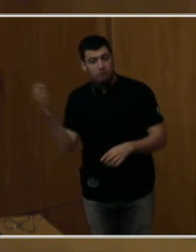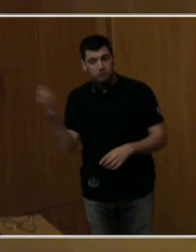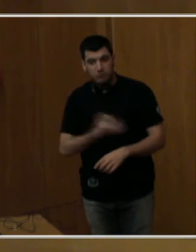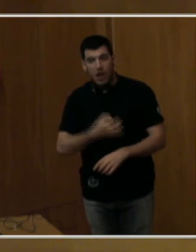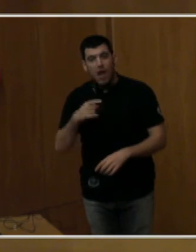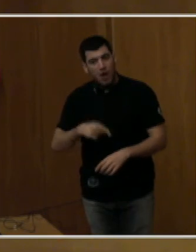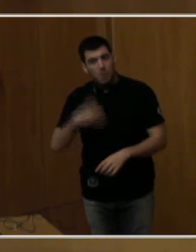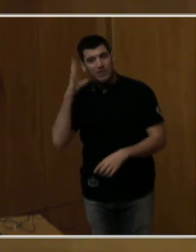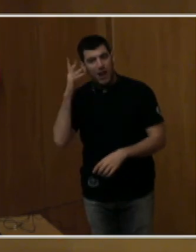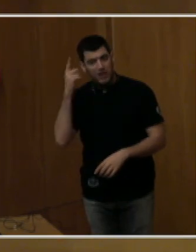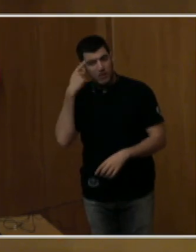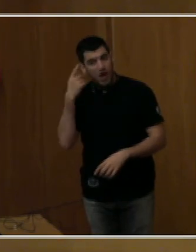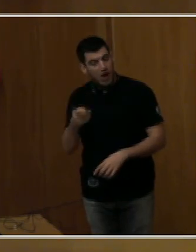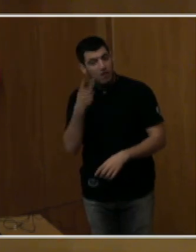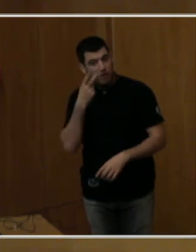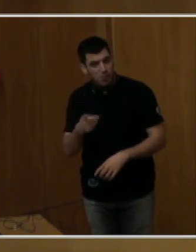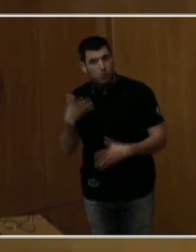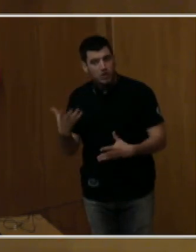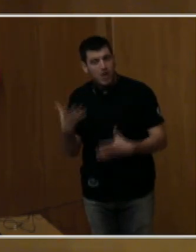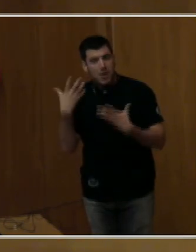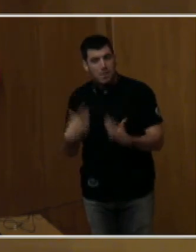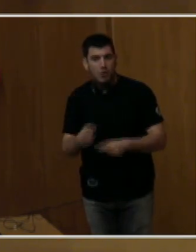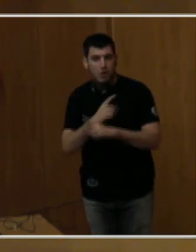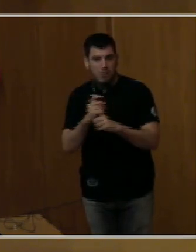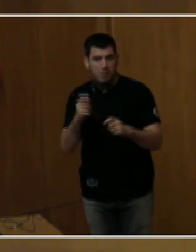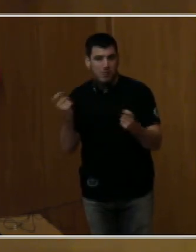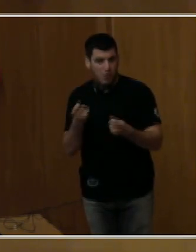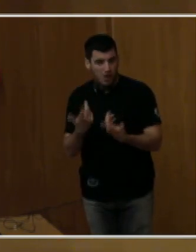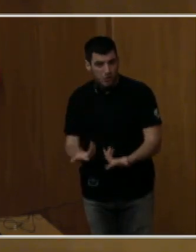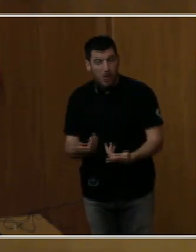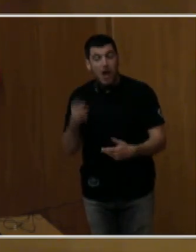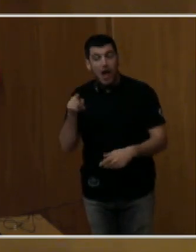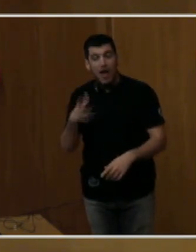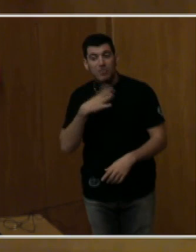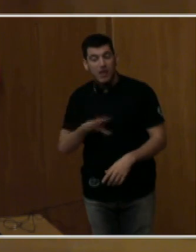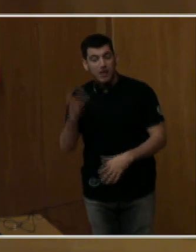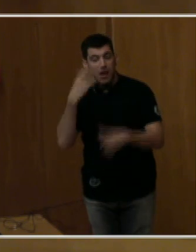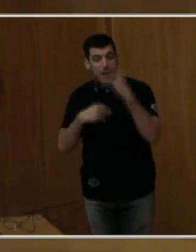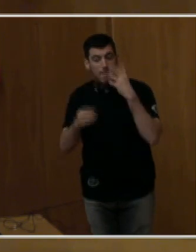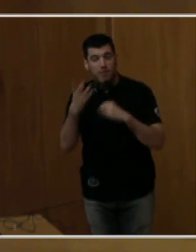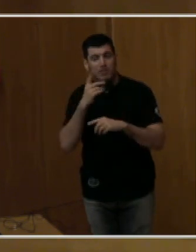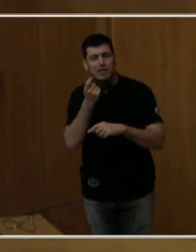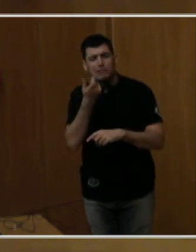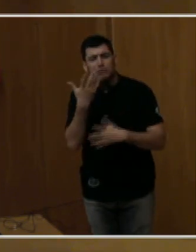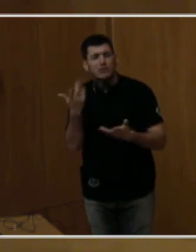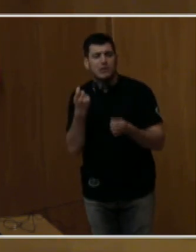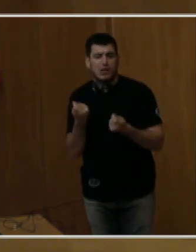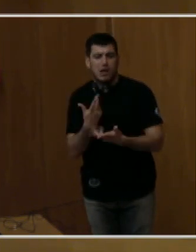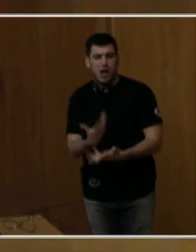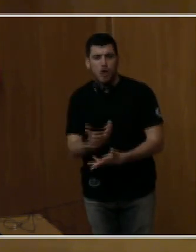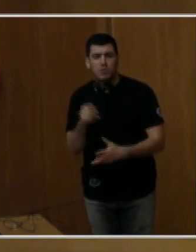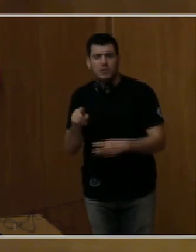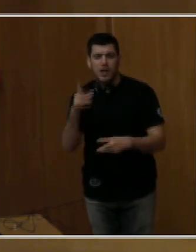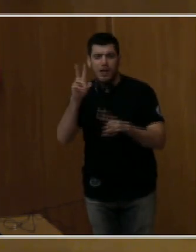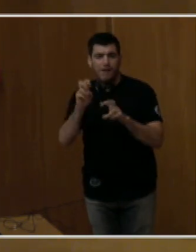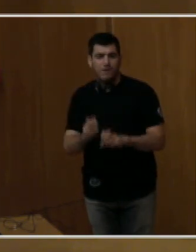μας ιδέες, αλλά βλέπω ότι γίνονται πράγματα. Θα σας πρότεινα, αν θέλετε, να μάθετε λίγο για το τι κάνουμε γενικά, σαν